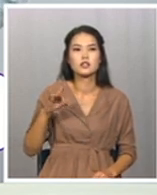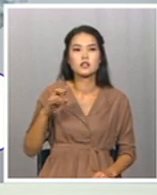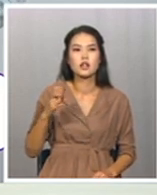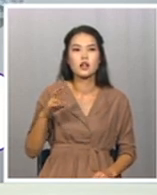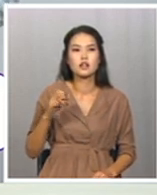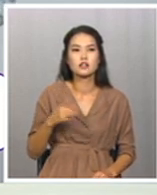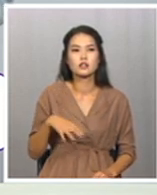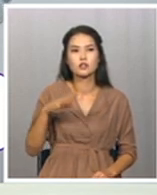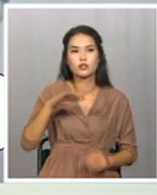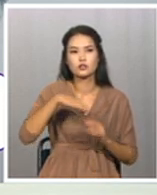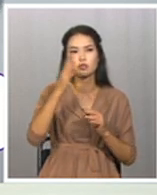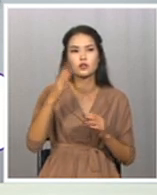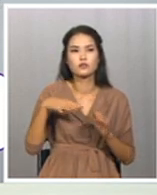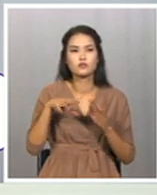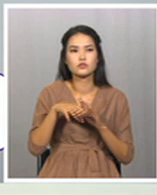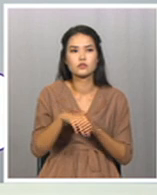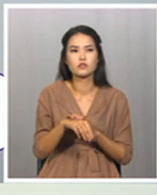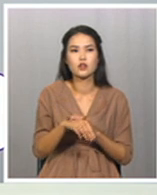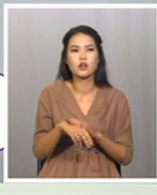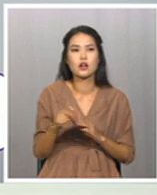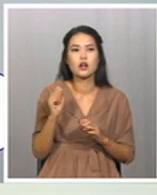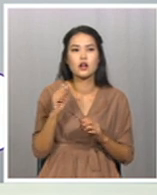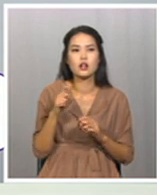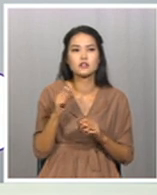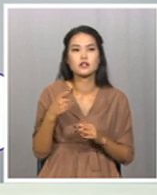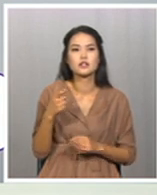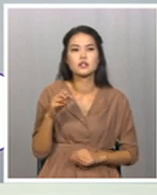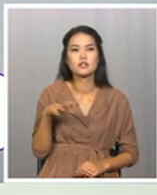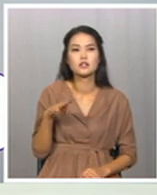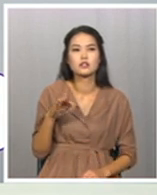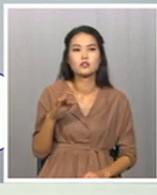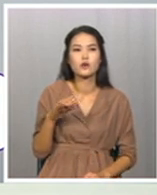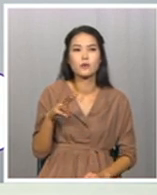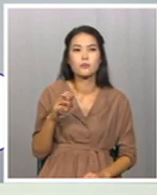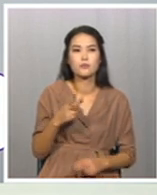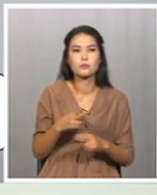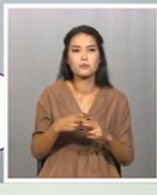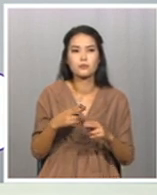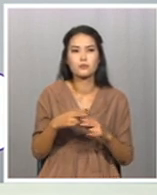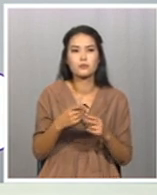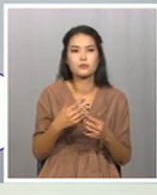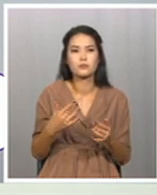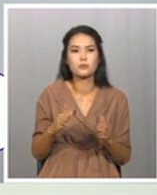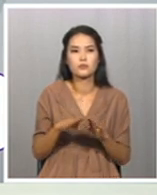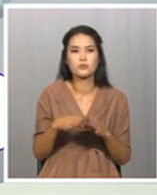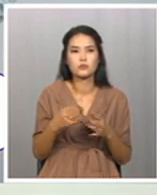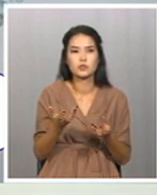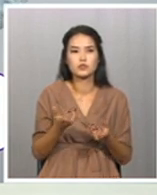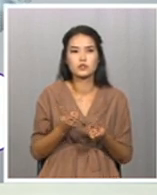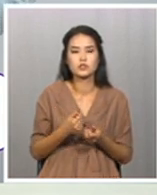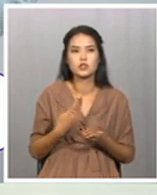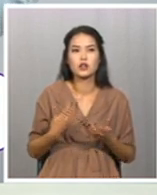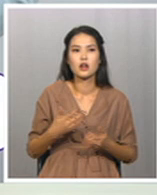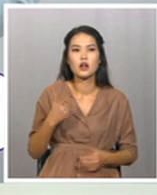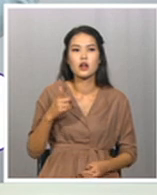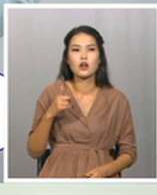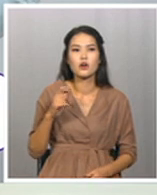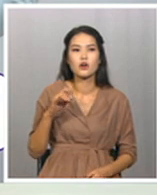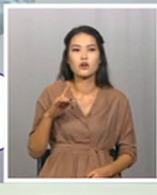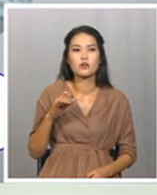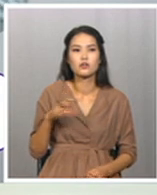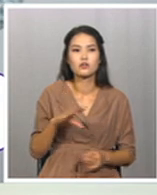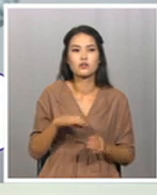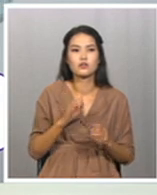тау жыныстарындағы алтынды гидрометаллургиялық бөлу кезінде кеңінен қолданады. Сонымен